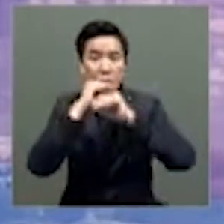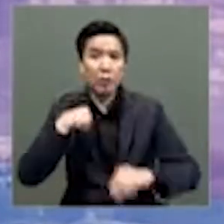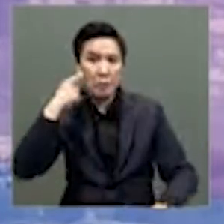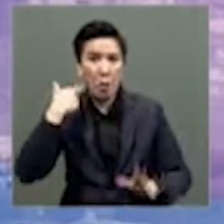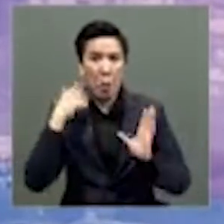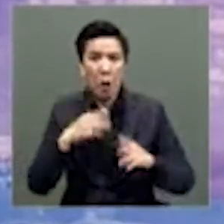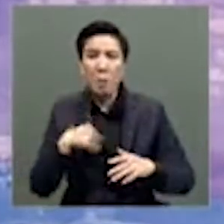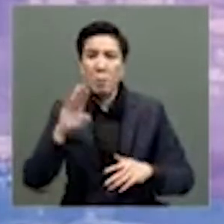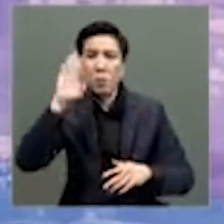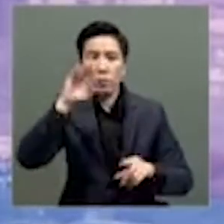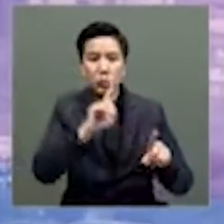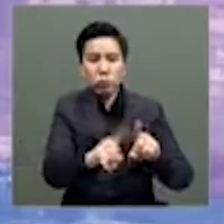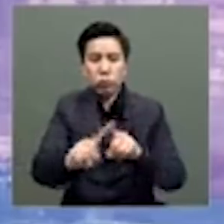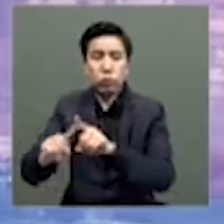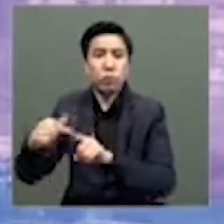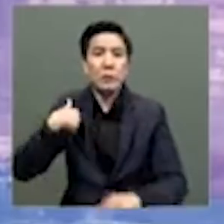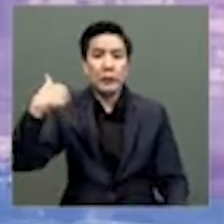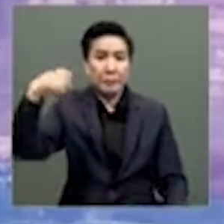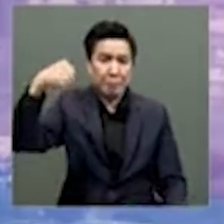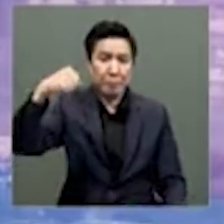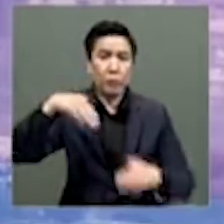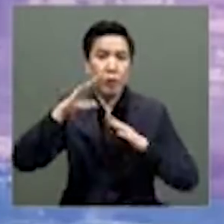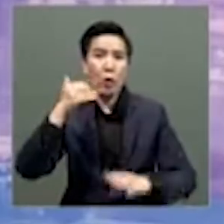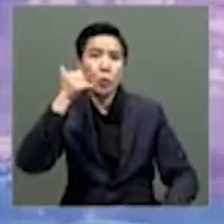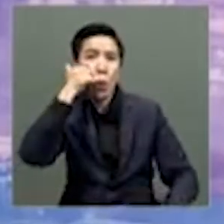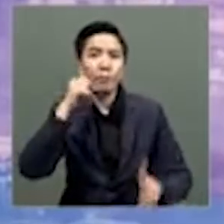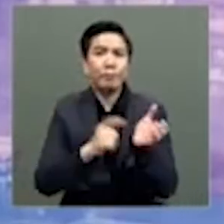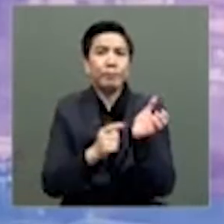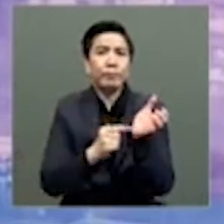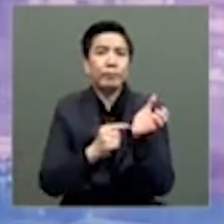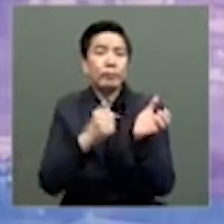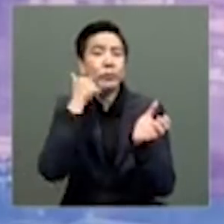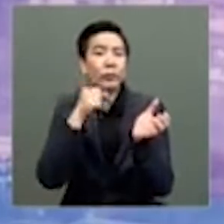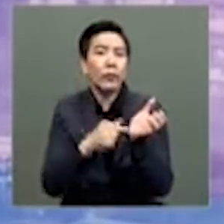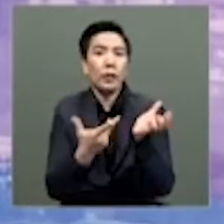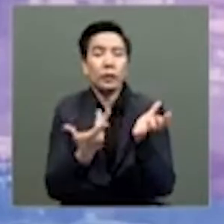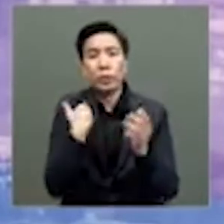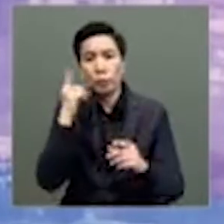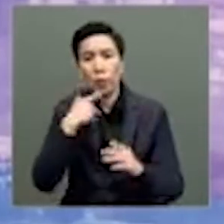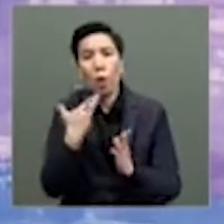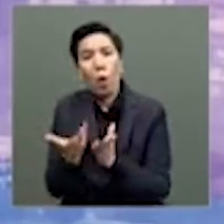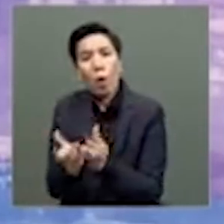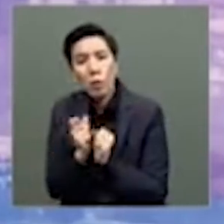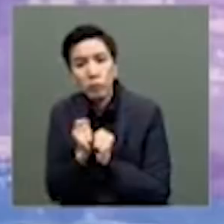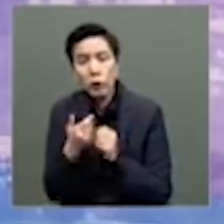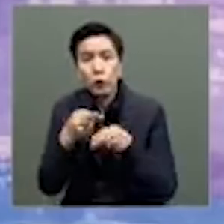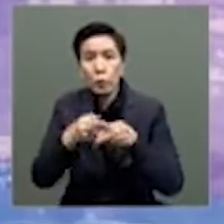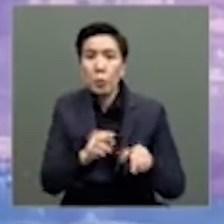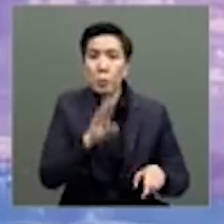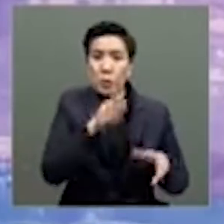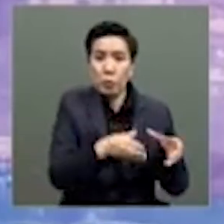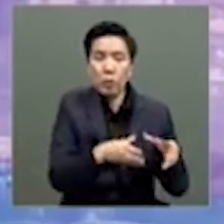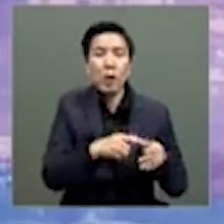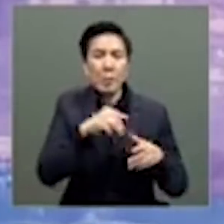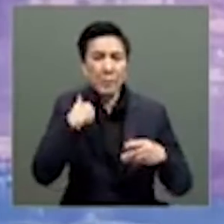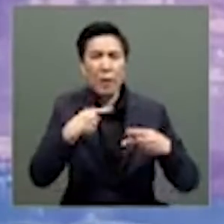มันมีทั้ง10กว่าบริษัทโทรศัพท์มือถือเนี่ยเขาก็ต้องมาขออนุญาตเฉพาะรายแต่เพ